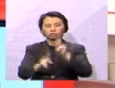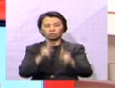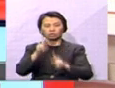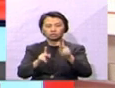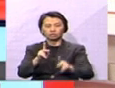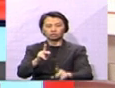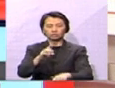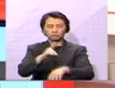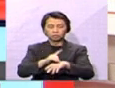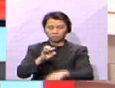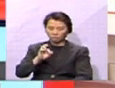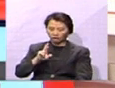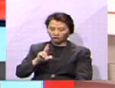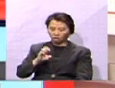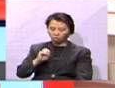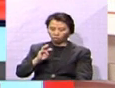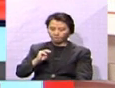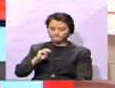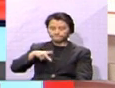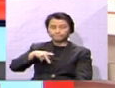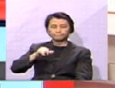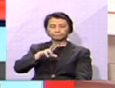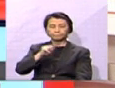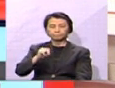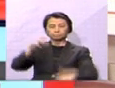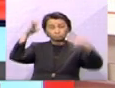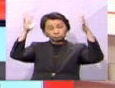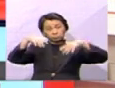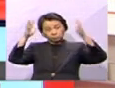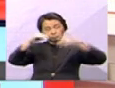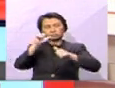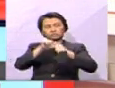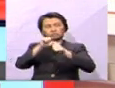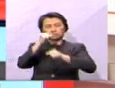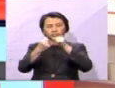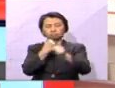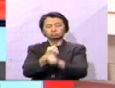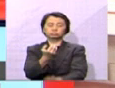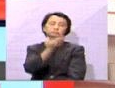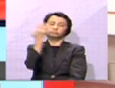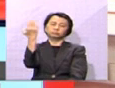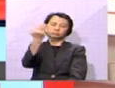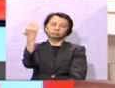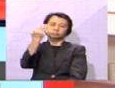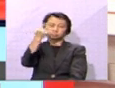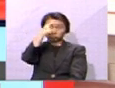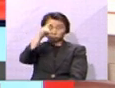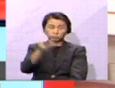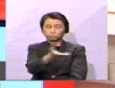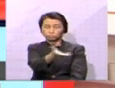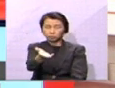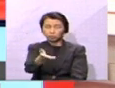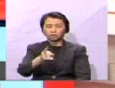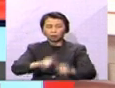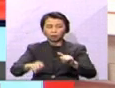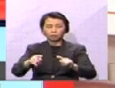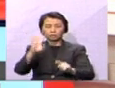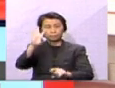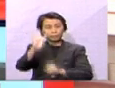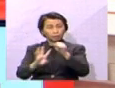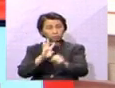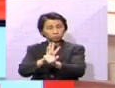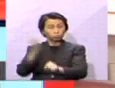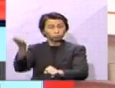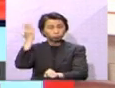kepayang di rompin pula menghadapi musim tengkujuh saban tahun seakan Sudah menjadi kebiasaan buat mereka namun berbanding EMP tahun